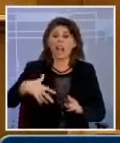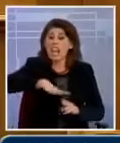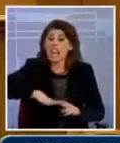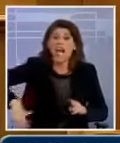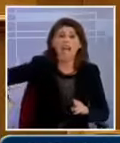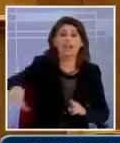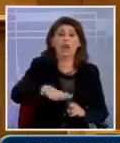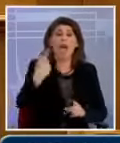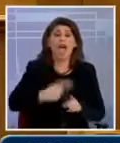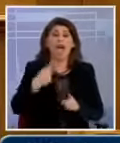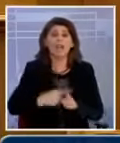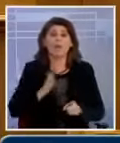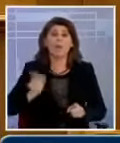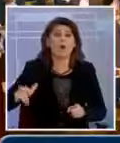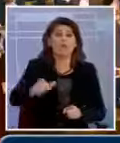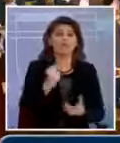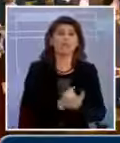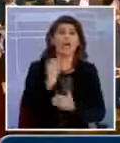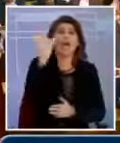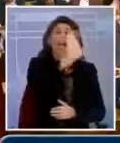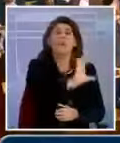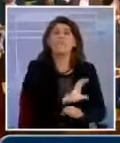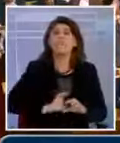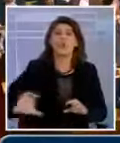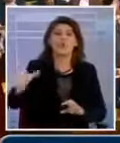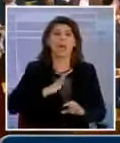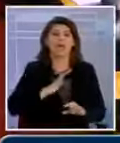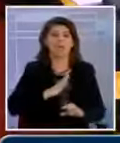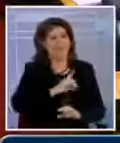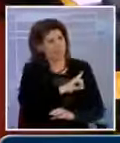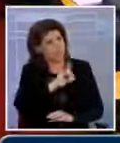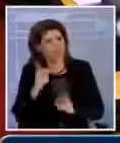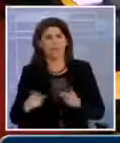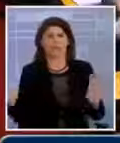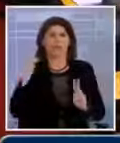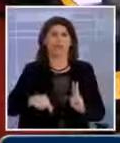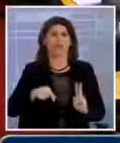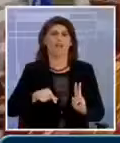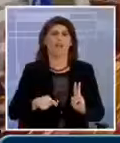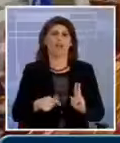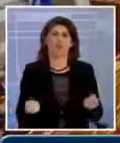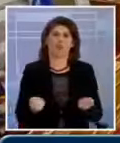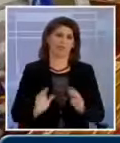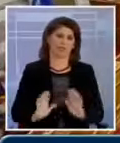παράγοντας, ο ελληνικός λαός και οι ευρωπαϊκοί λαοί που δεν θα επιτρέψουν μια τέτοια εξέλιξη.